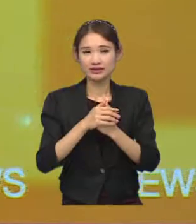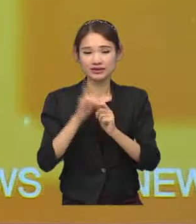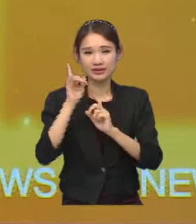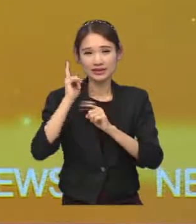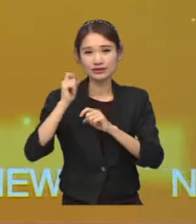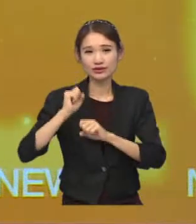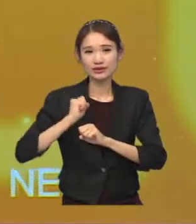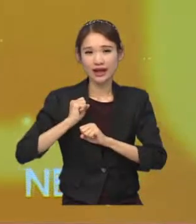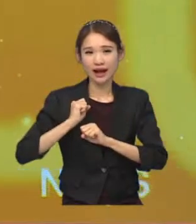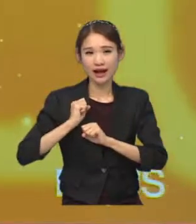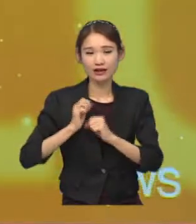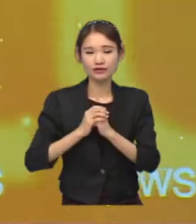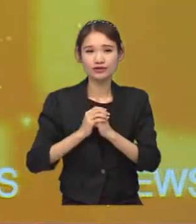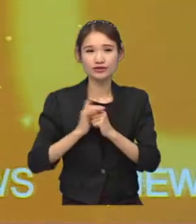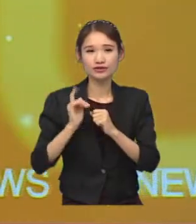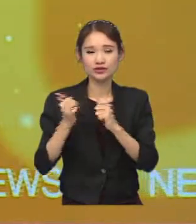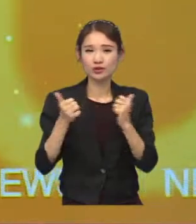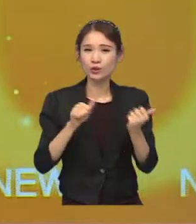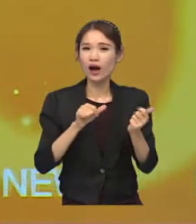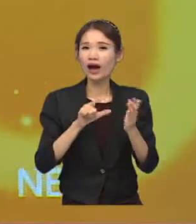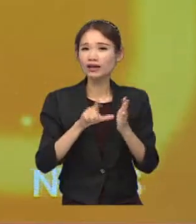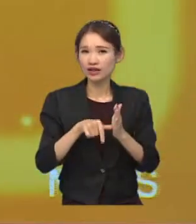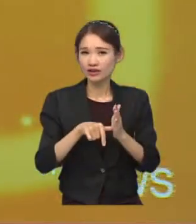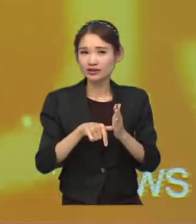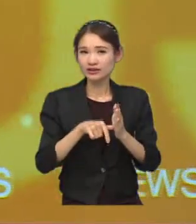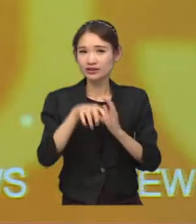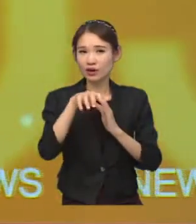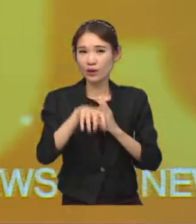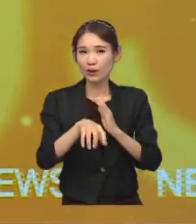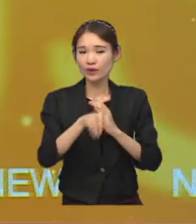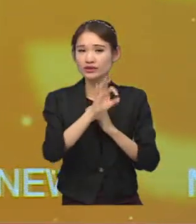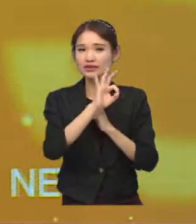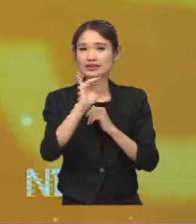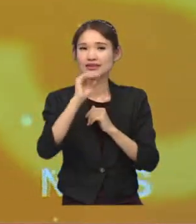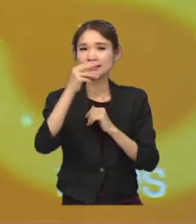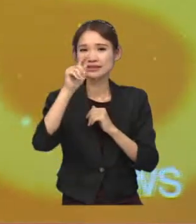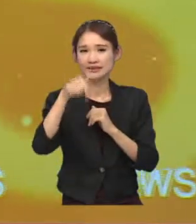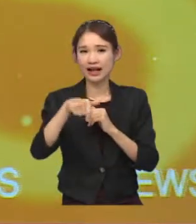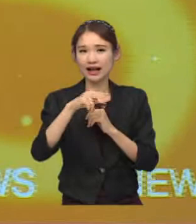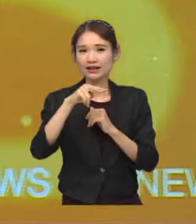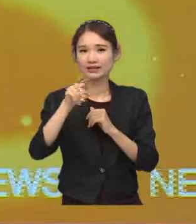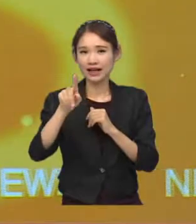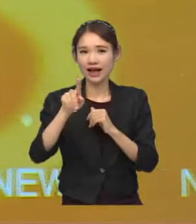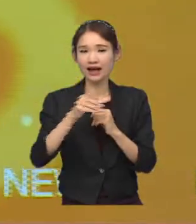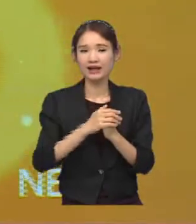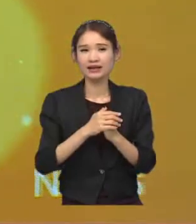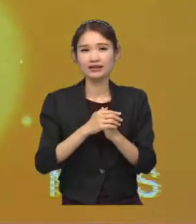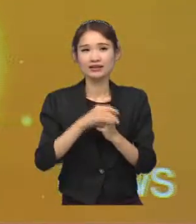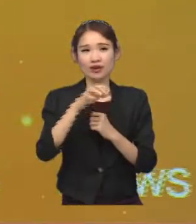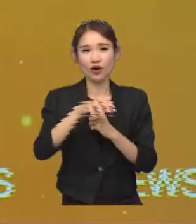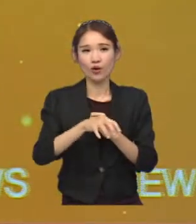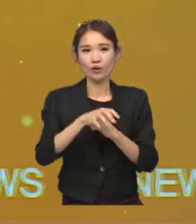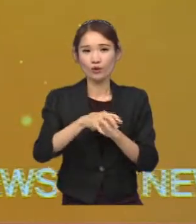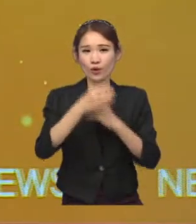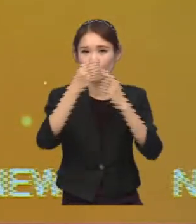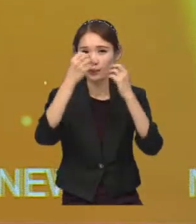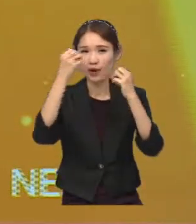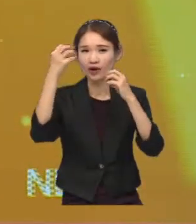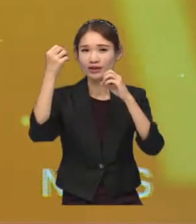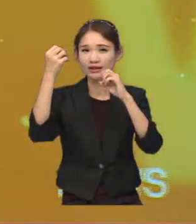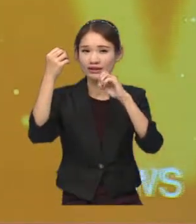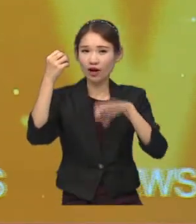2 이 돌아가셨을 때 그 자리 락 1 학사 라고 했거든요 4 거기도 별이 떨어진 곳이다